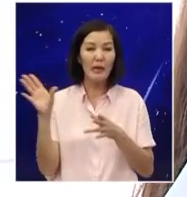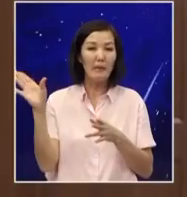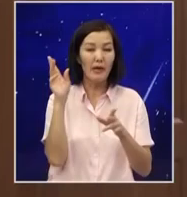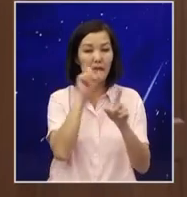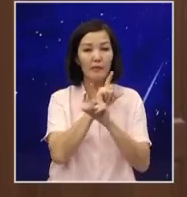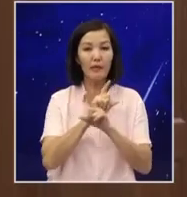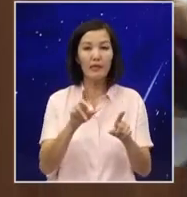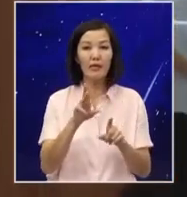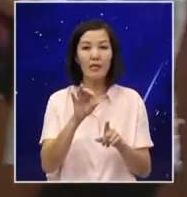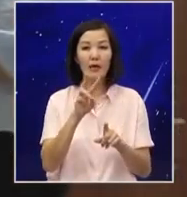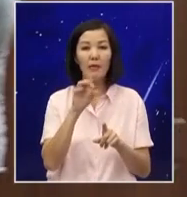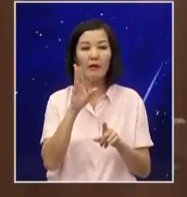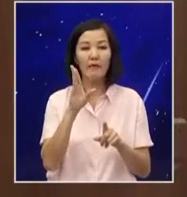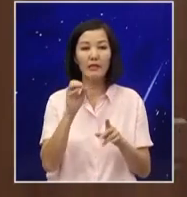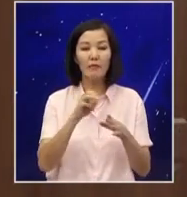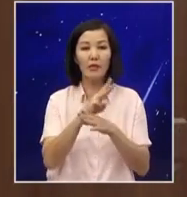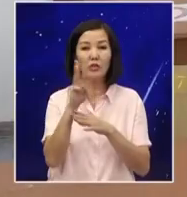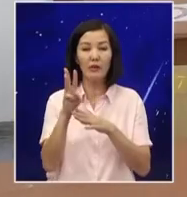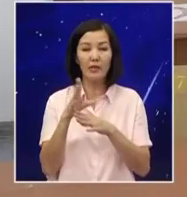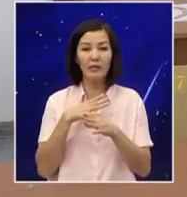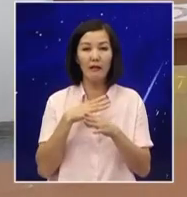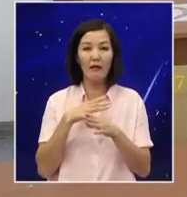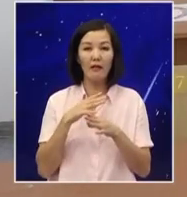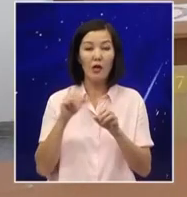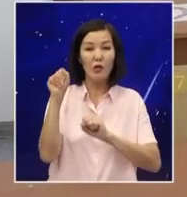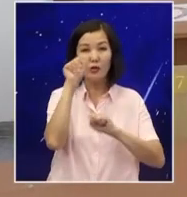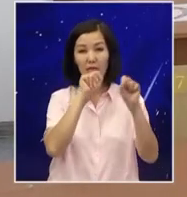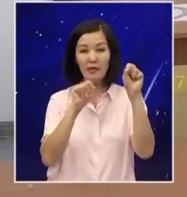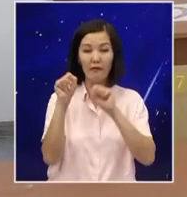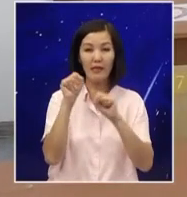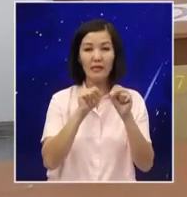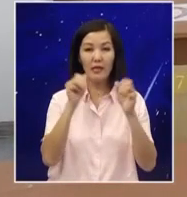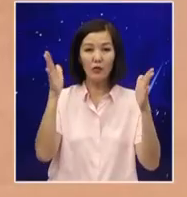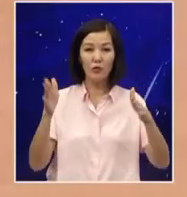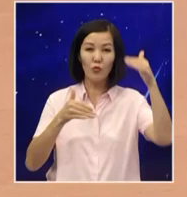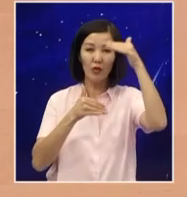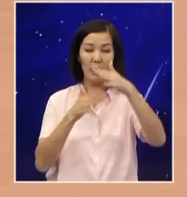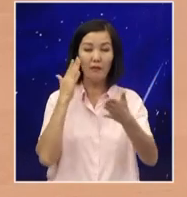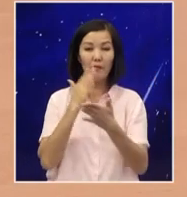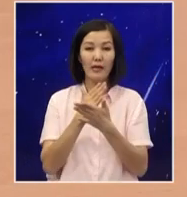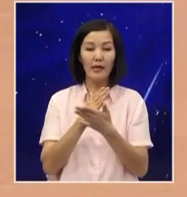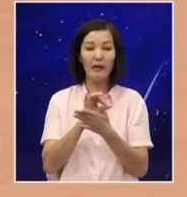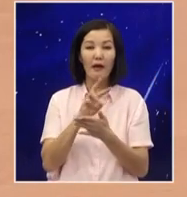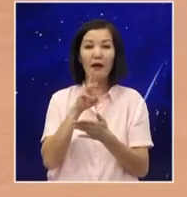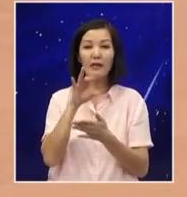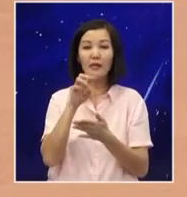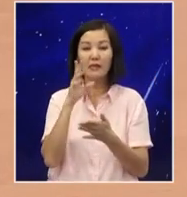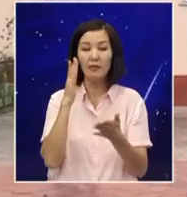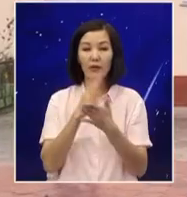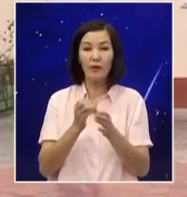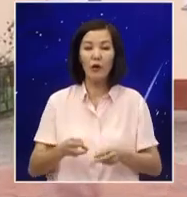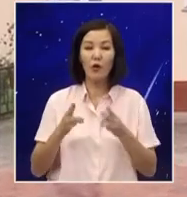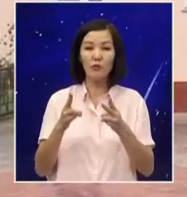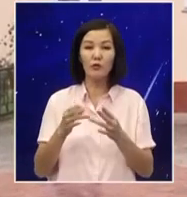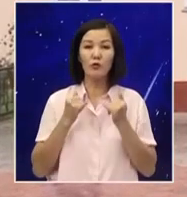мектептер тепловизорлармен жабдықталған. Кіреберісте дезинфекциялық туннельдер бар. Ондағы сыныптарға антисептиктер қойылған. Балалардың қауіпсіздігі